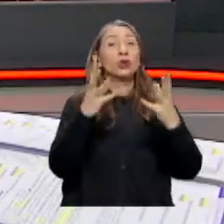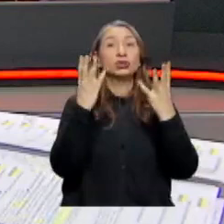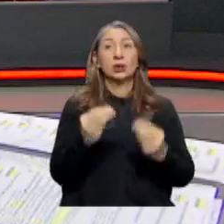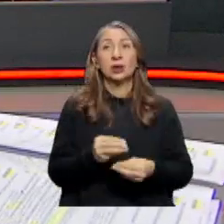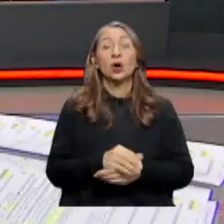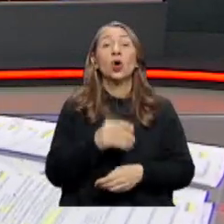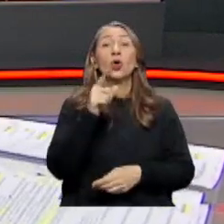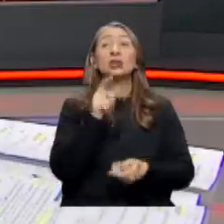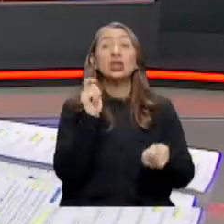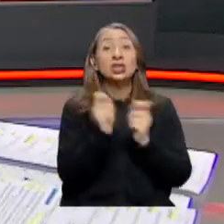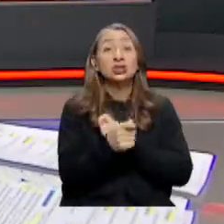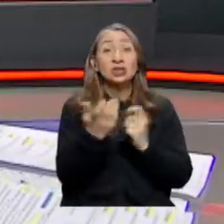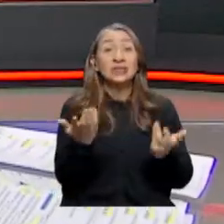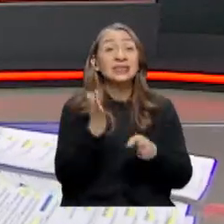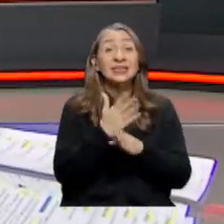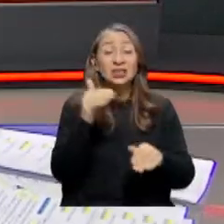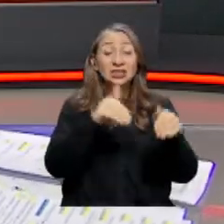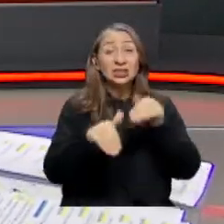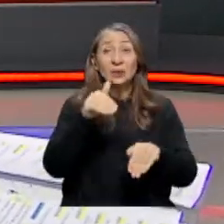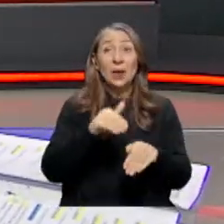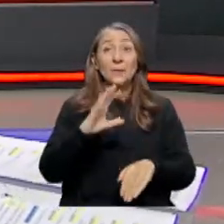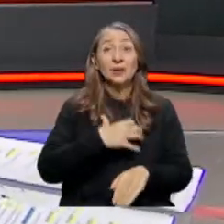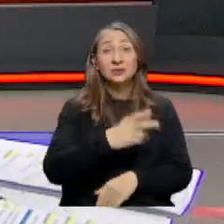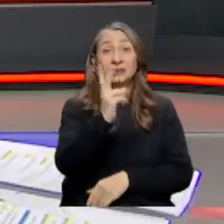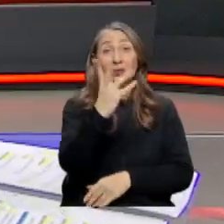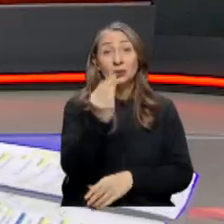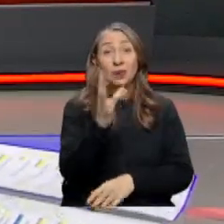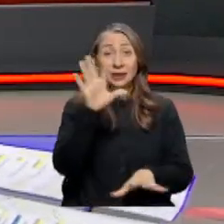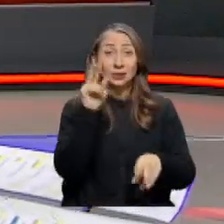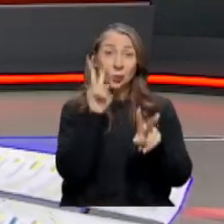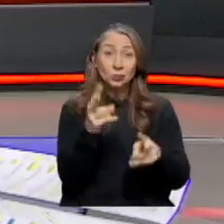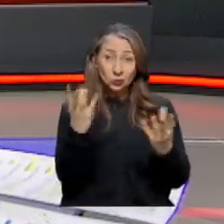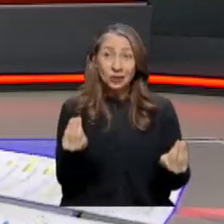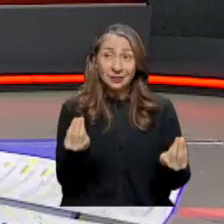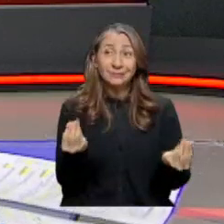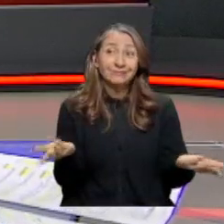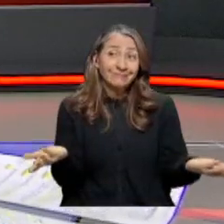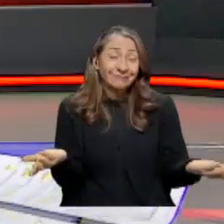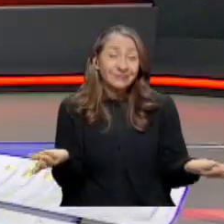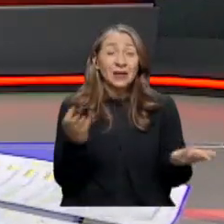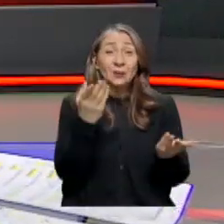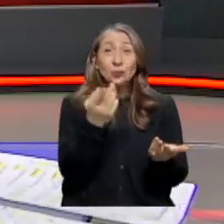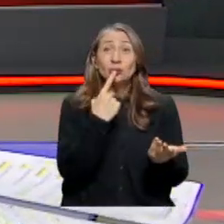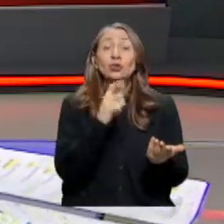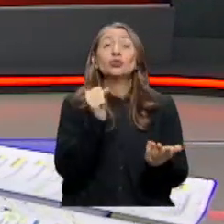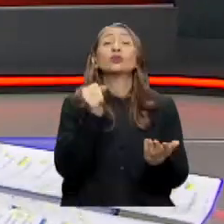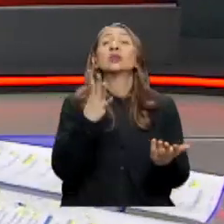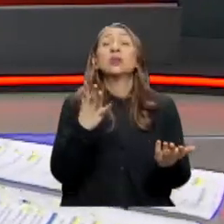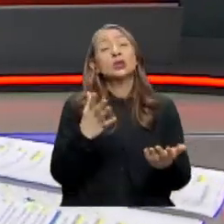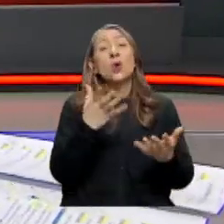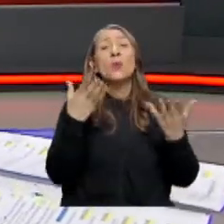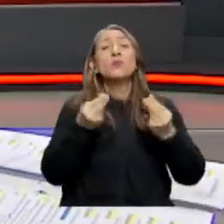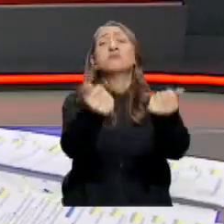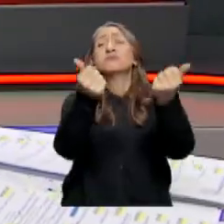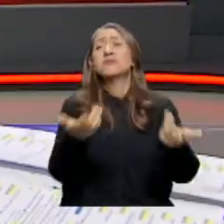olacak? Onu da değiştireceksiniz. Çünkü seçimlerde patronun siz olduğunu herkes görmüş olacak. Dolayısıyla sözlerini tutmazlarsa canlarını